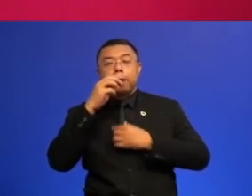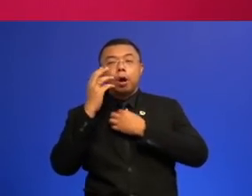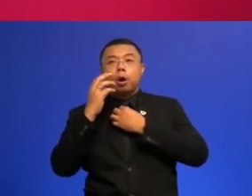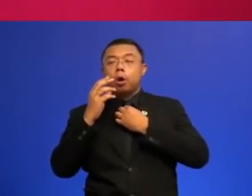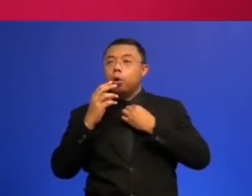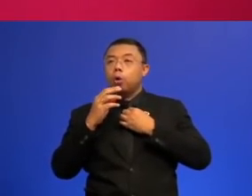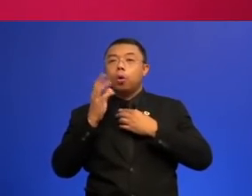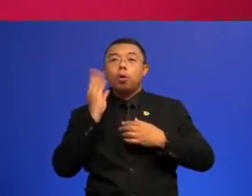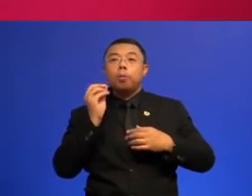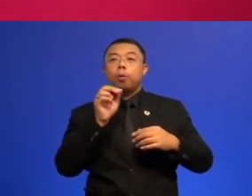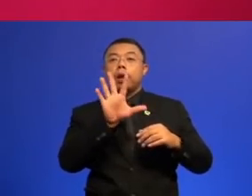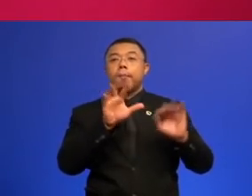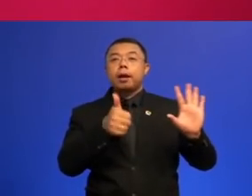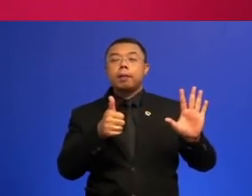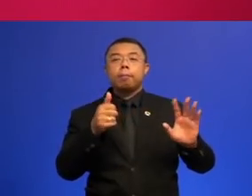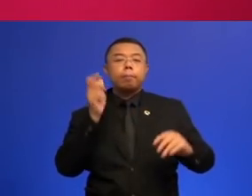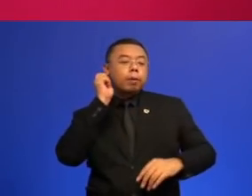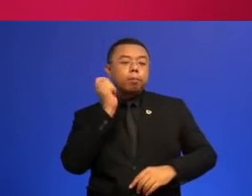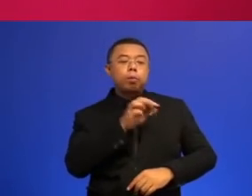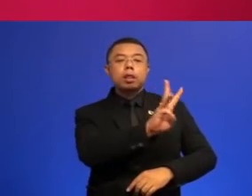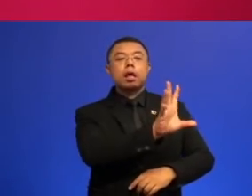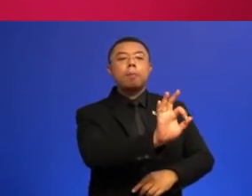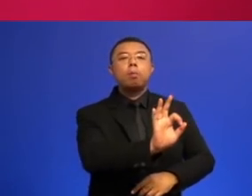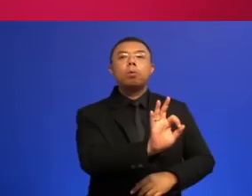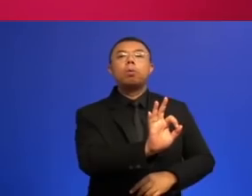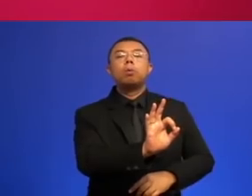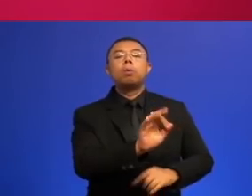itu wanita umur 30. Wah udah.